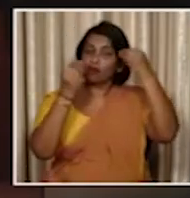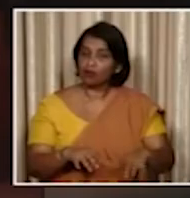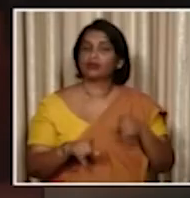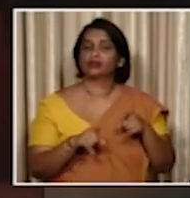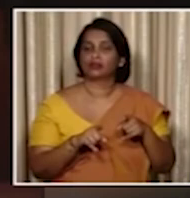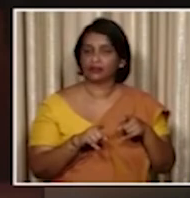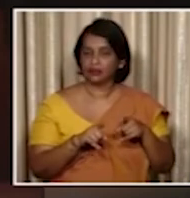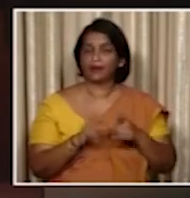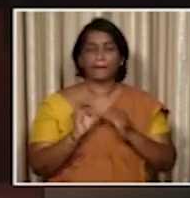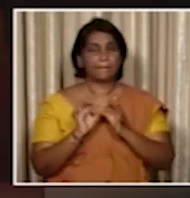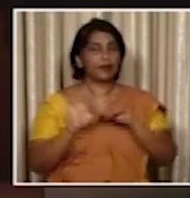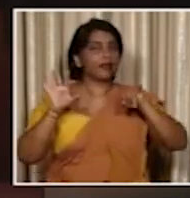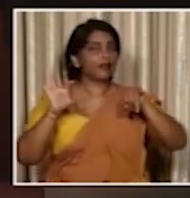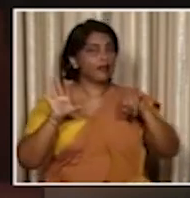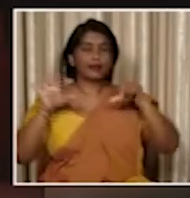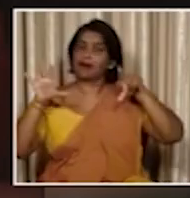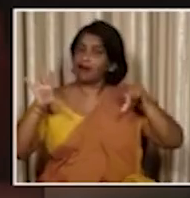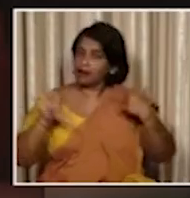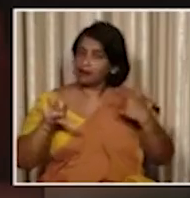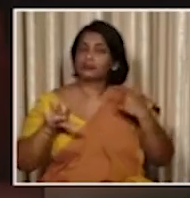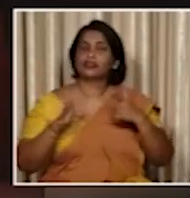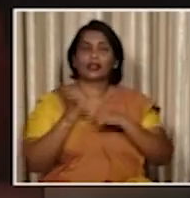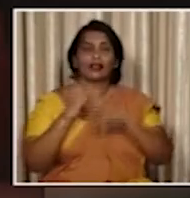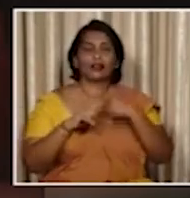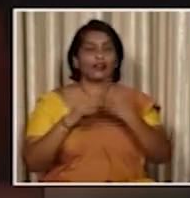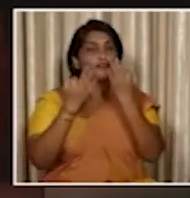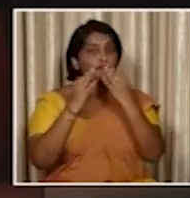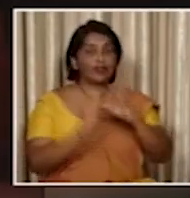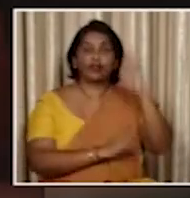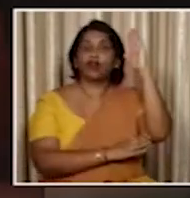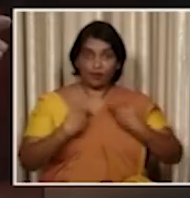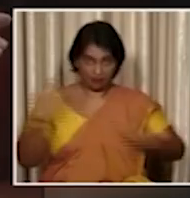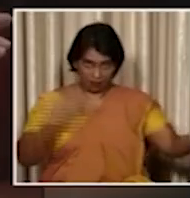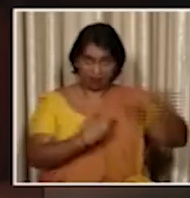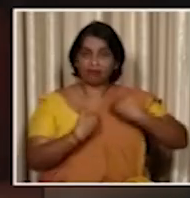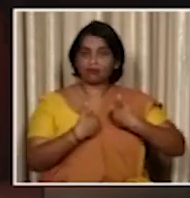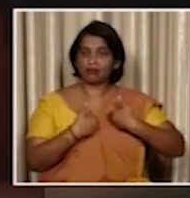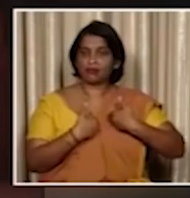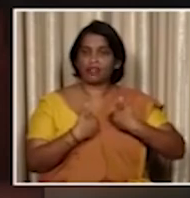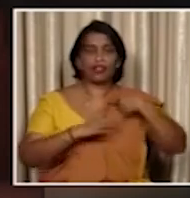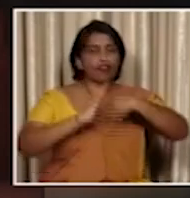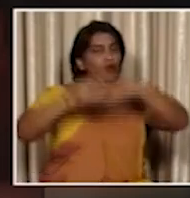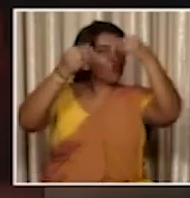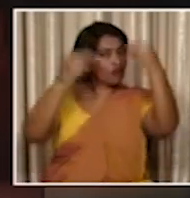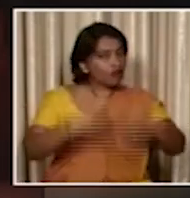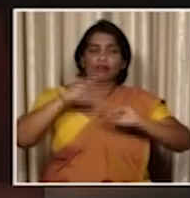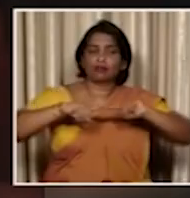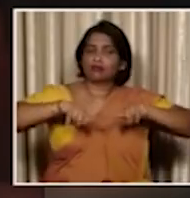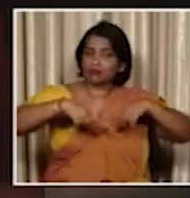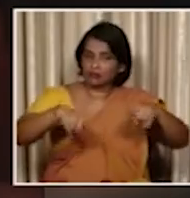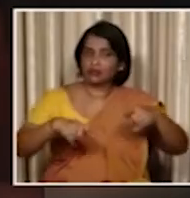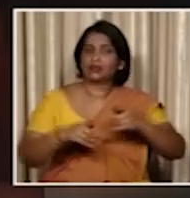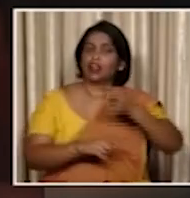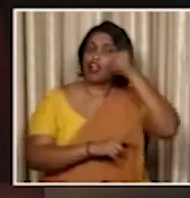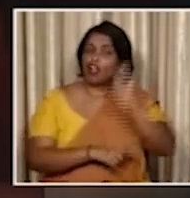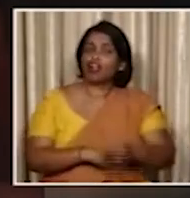කරන බිලියන 600 700 බදු සහන වලට අතීස්සුවේ අපිද රට බංකොලොත් කරන ක්‍රියාවලියට